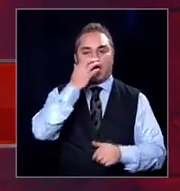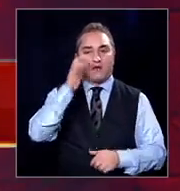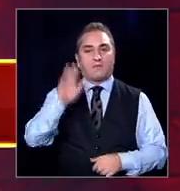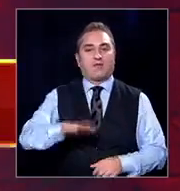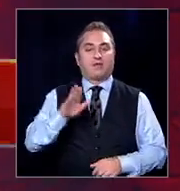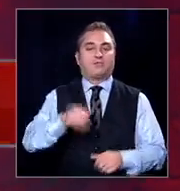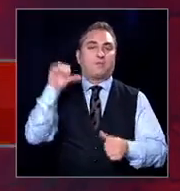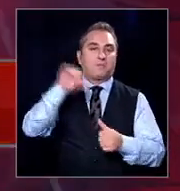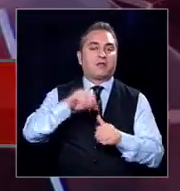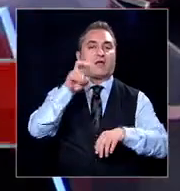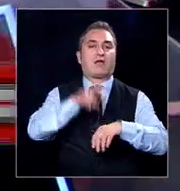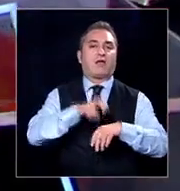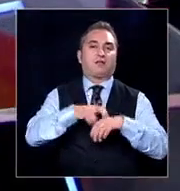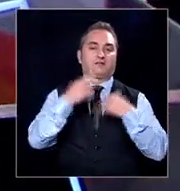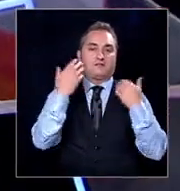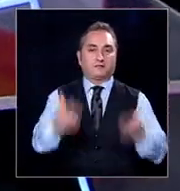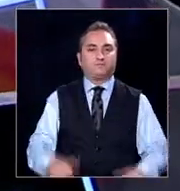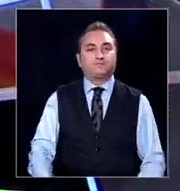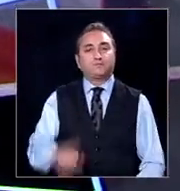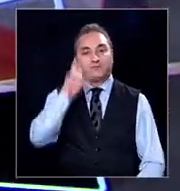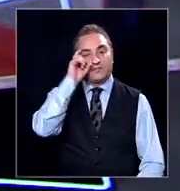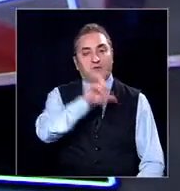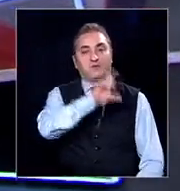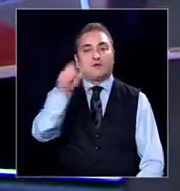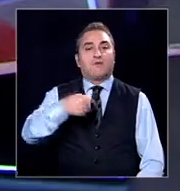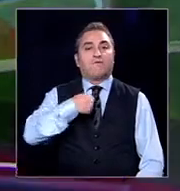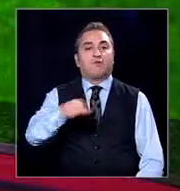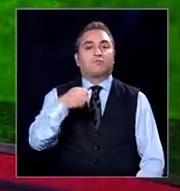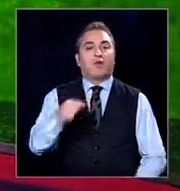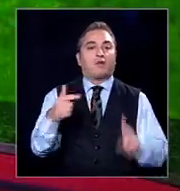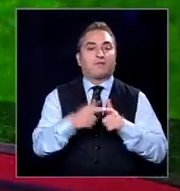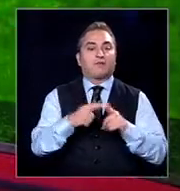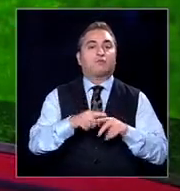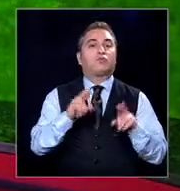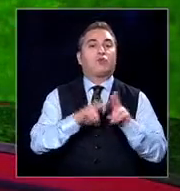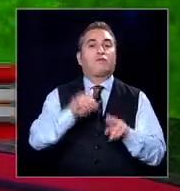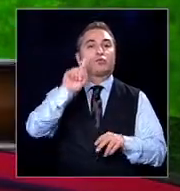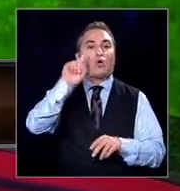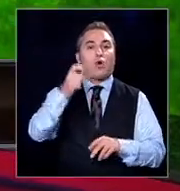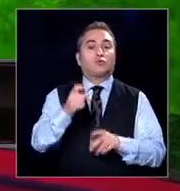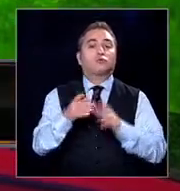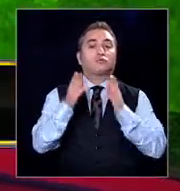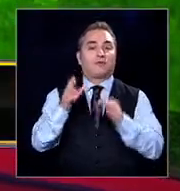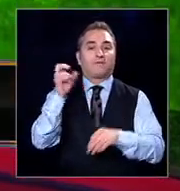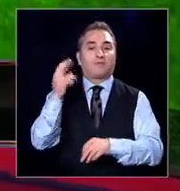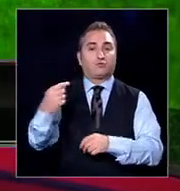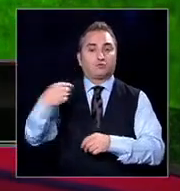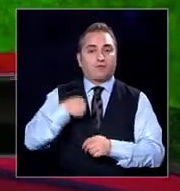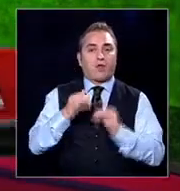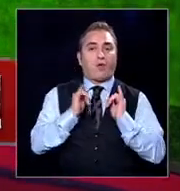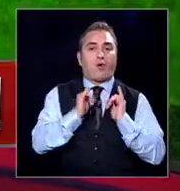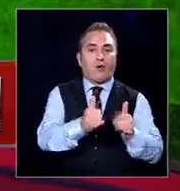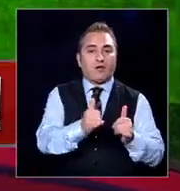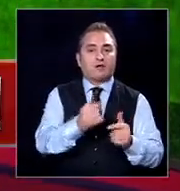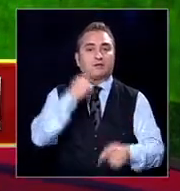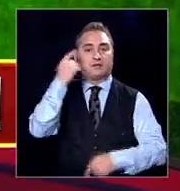daha hatırlatalım. Türkiye Futbol Federasyonu 1. Lig'de Covid-19'lu futbolcu oynatıldığı iddiası spor gündemini sarstı. O